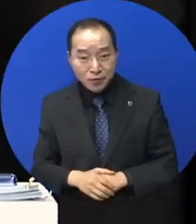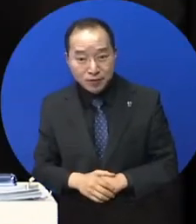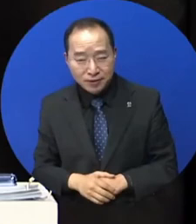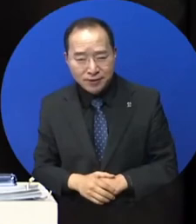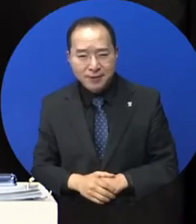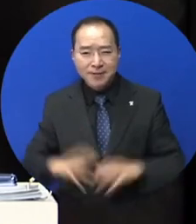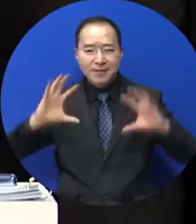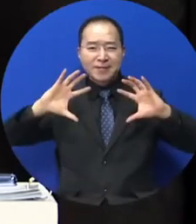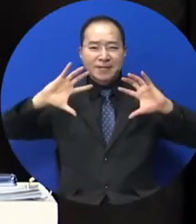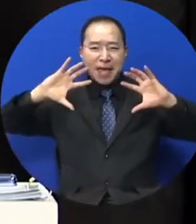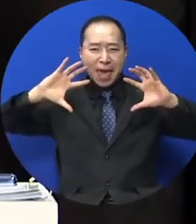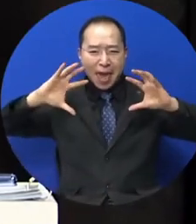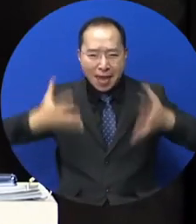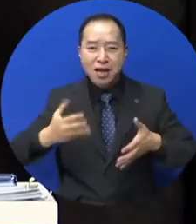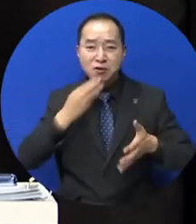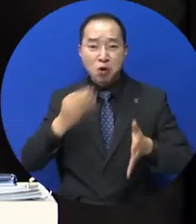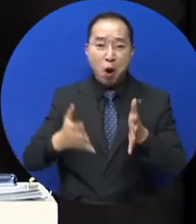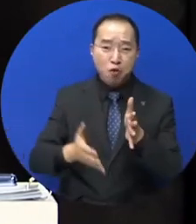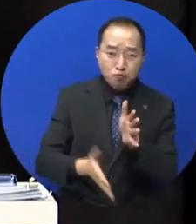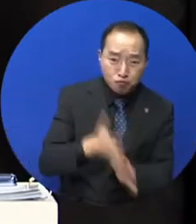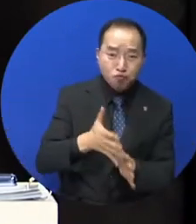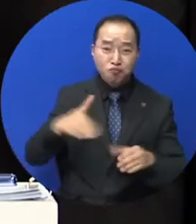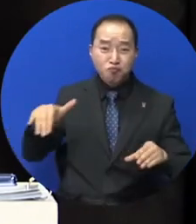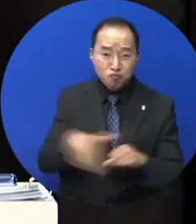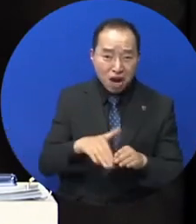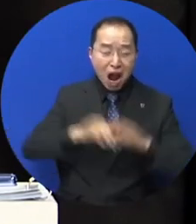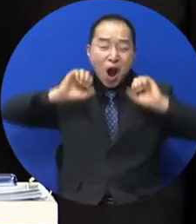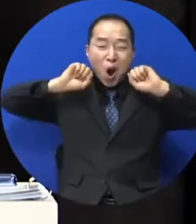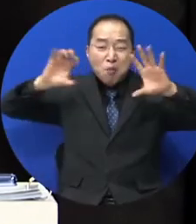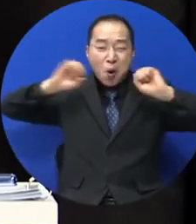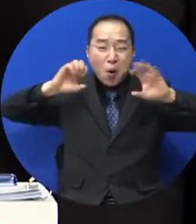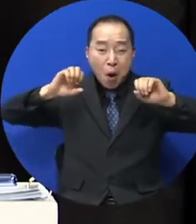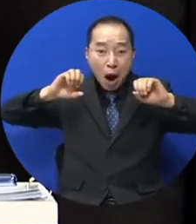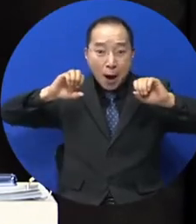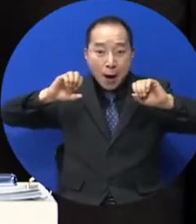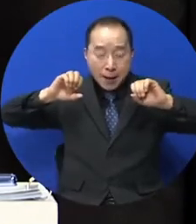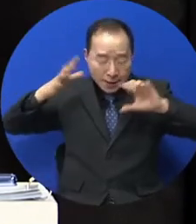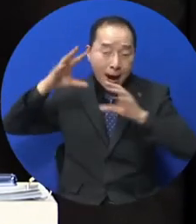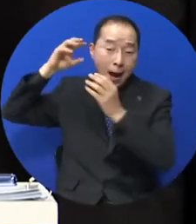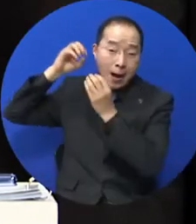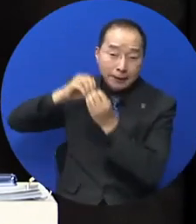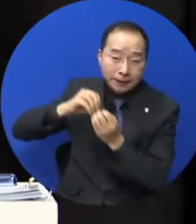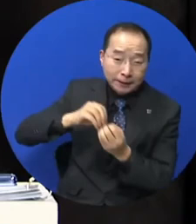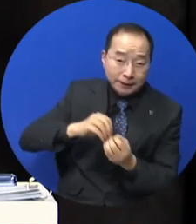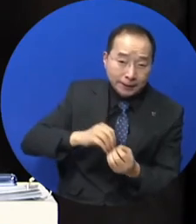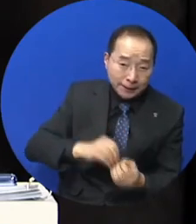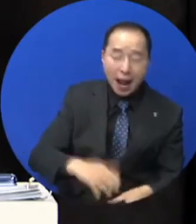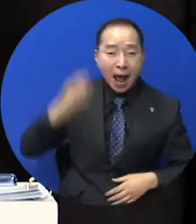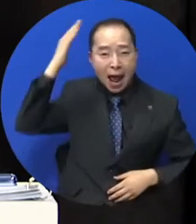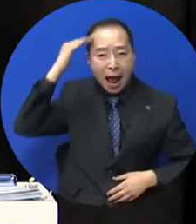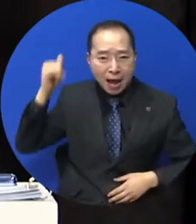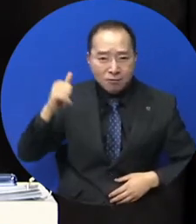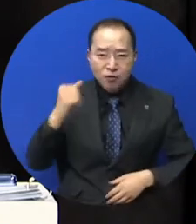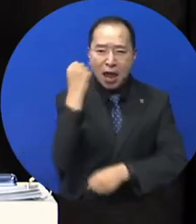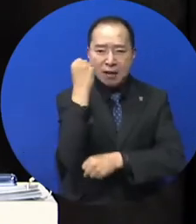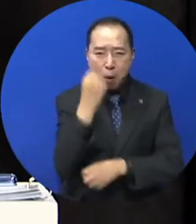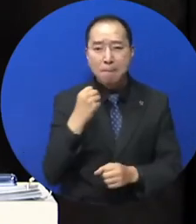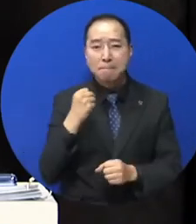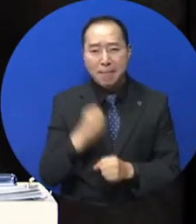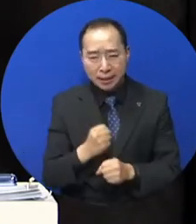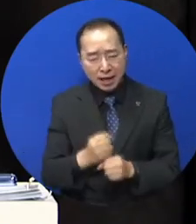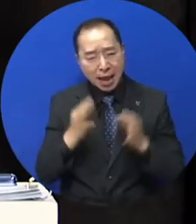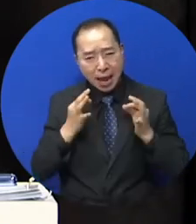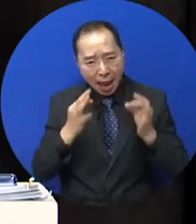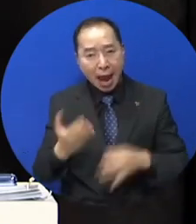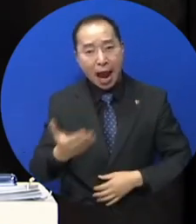글로벌 서울의 문화를 홍보 또 유지 발전시켜서 번창하는 대한민국의 입지를 굳히는데 주력해 주실